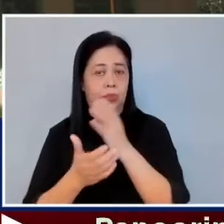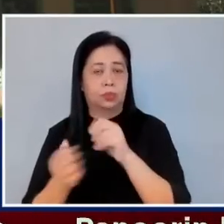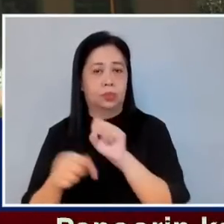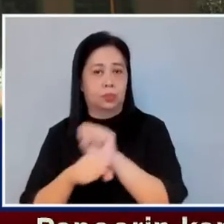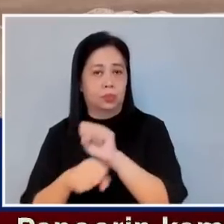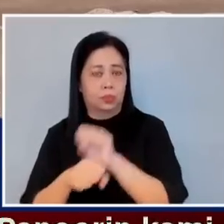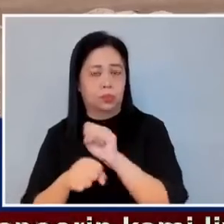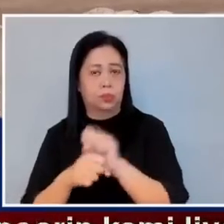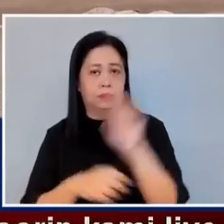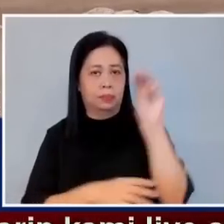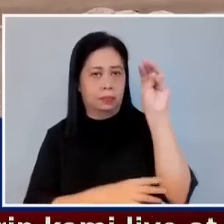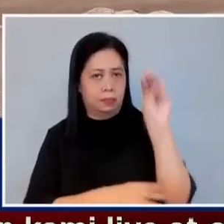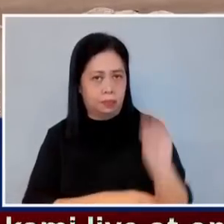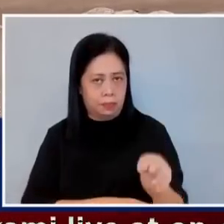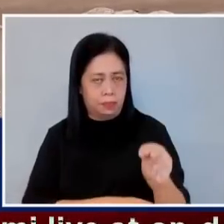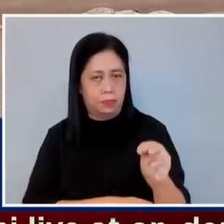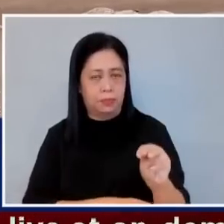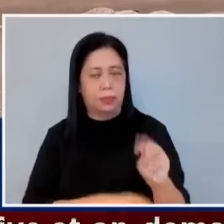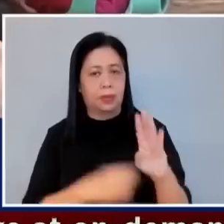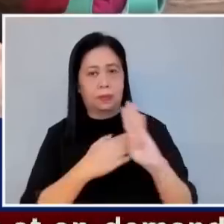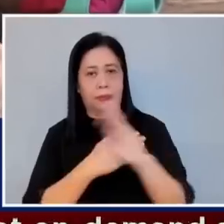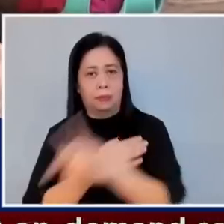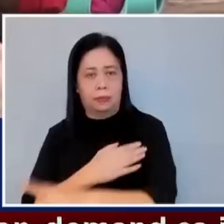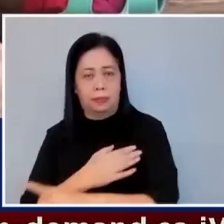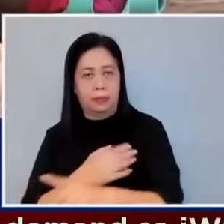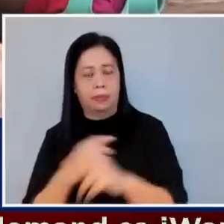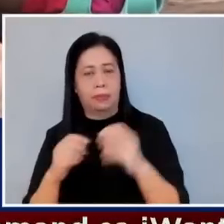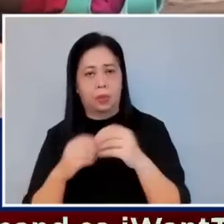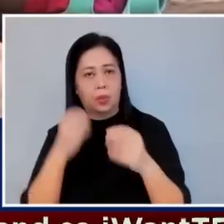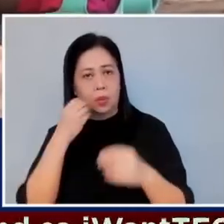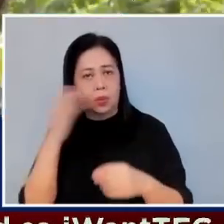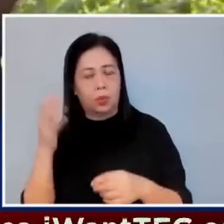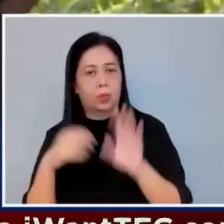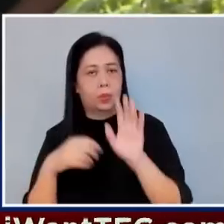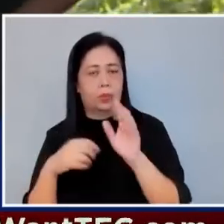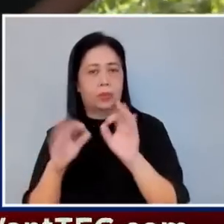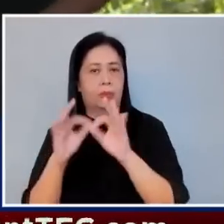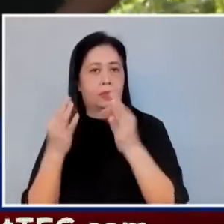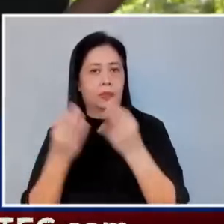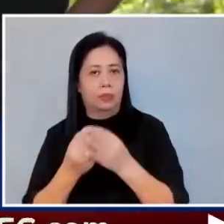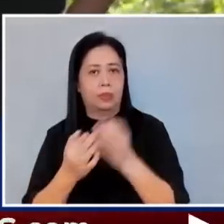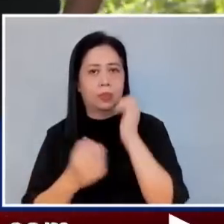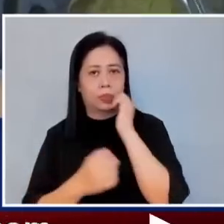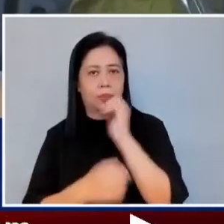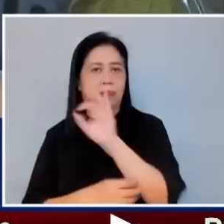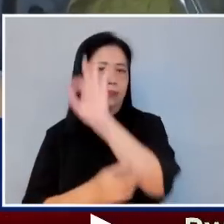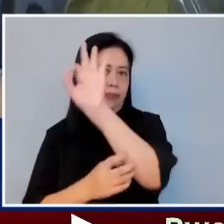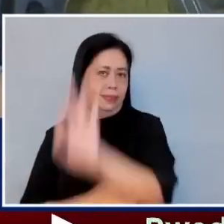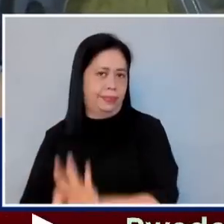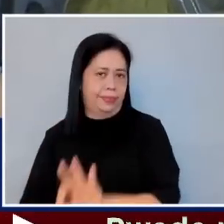tuwing Lunes at makababa ng bundok at makauwi sa kanilang pamilya ng Biyernes.